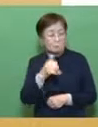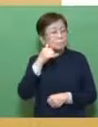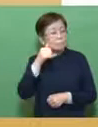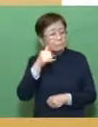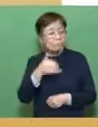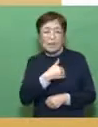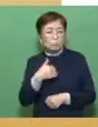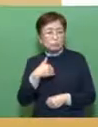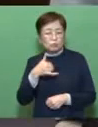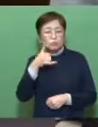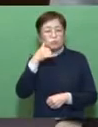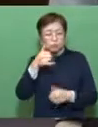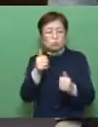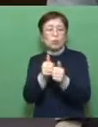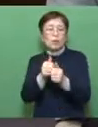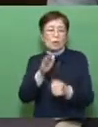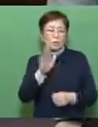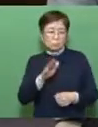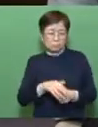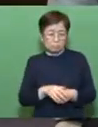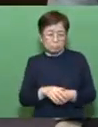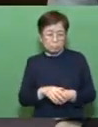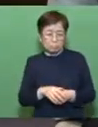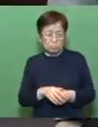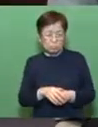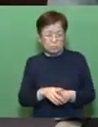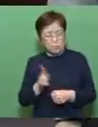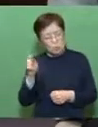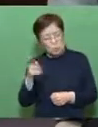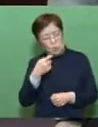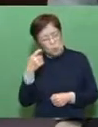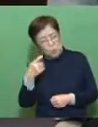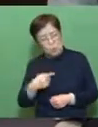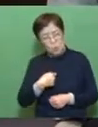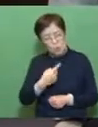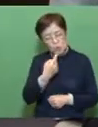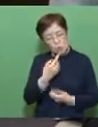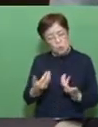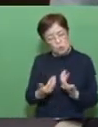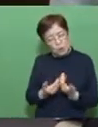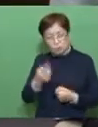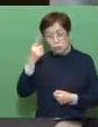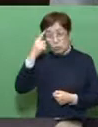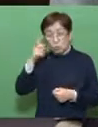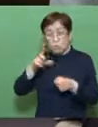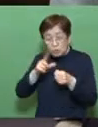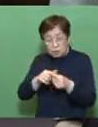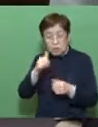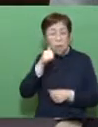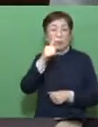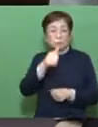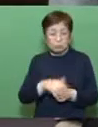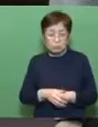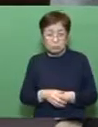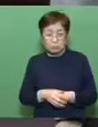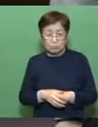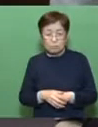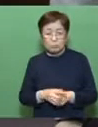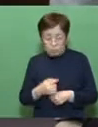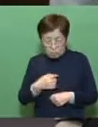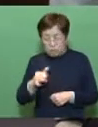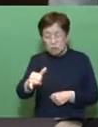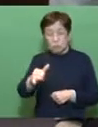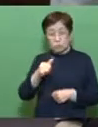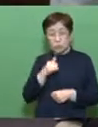電話相談なんですうん変だなだけでいいんですとうんうんあのそし繋いでもらったら我々があの関係機関に